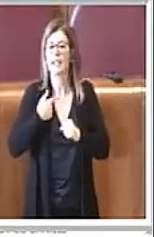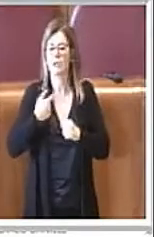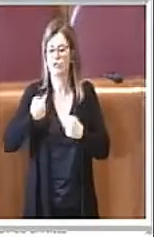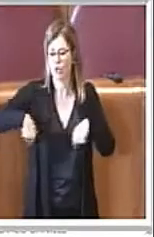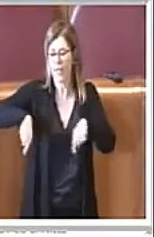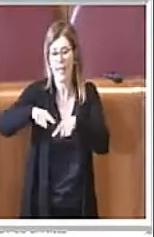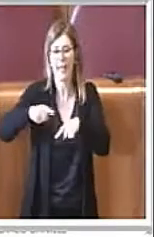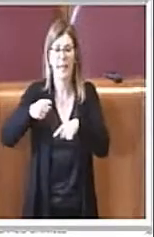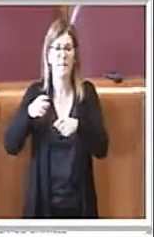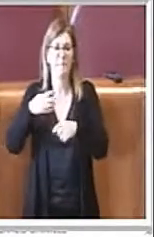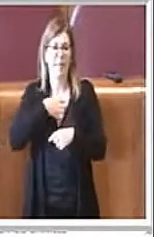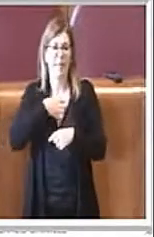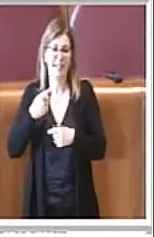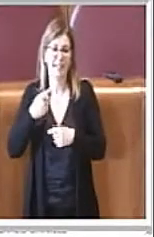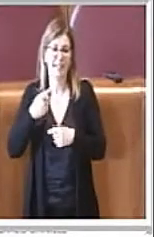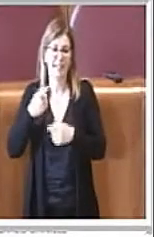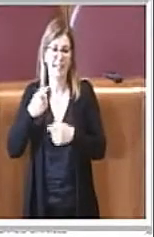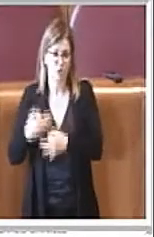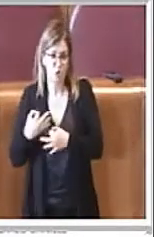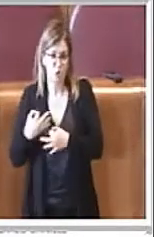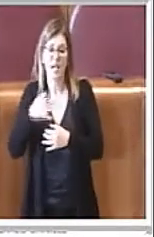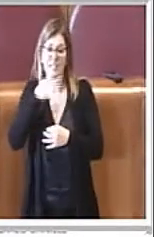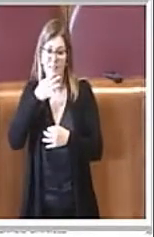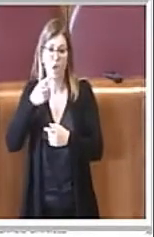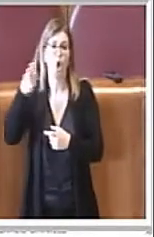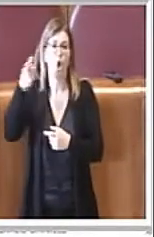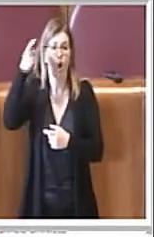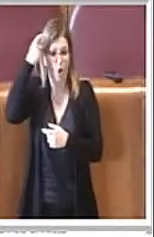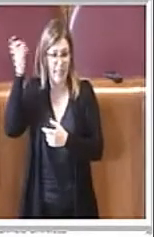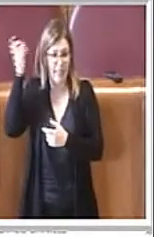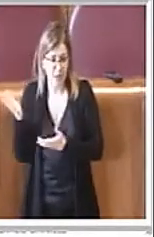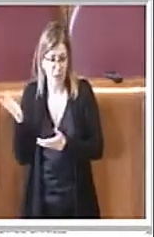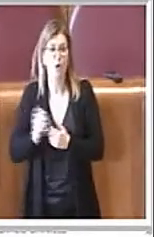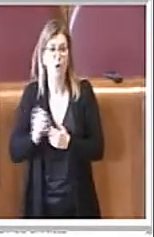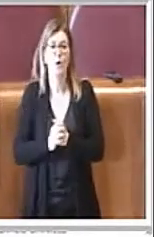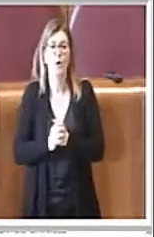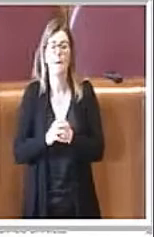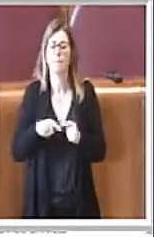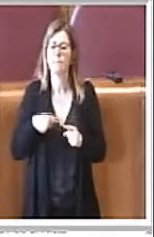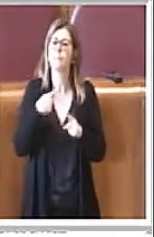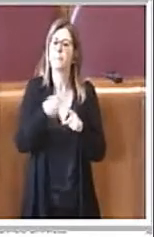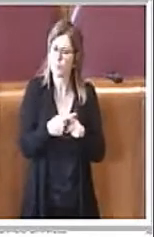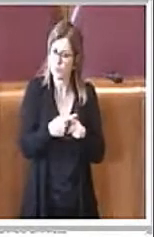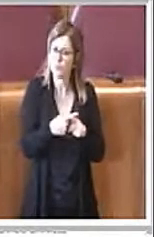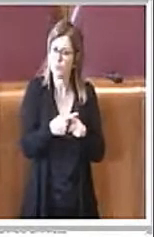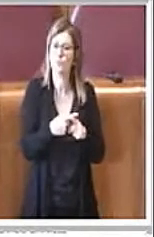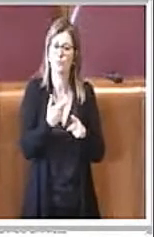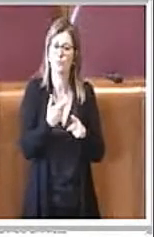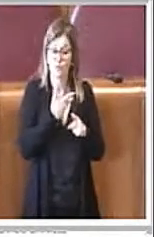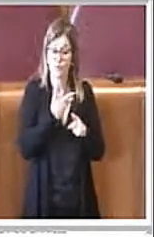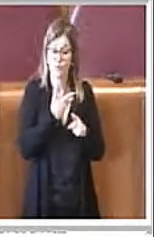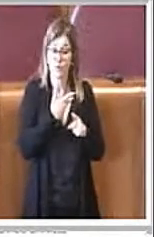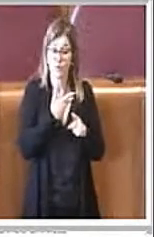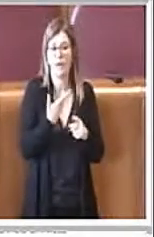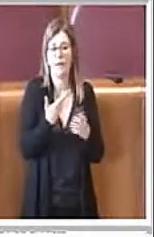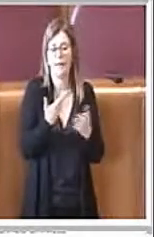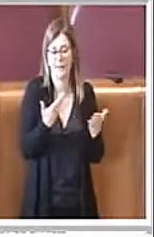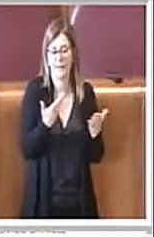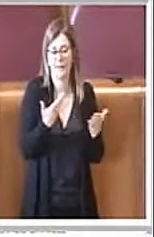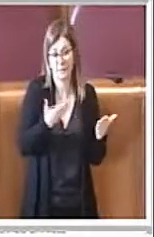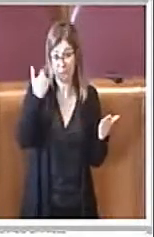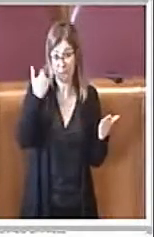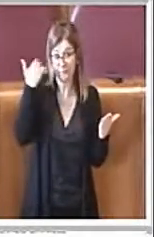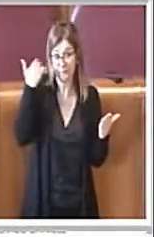che appunto sappiamo quali sono, dagli organi di governo, e poi c'è la macchina, quella che una volta era